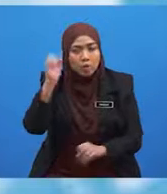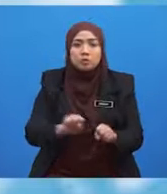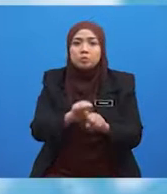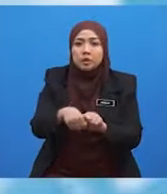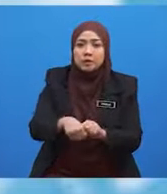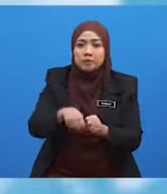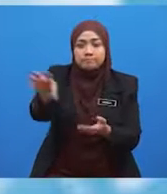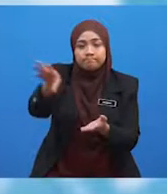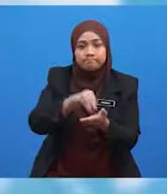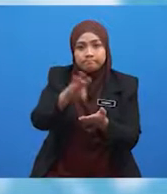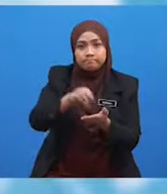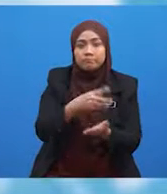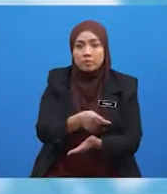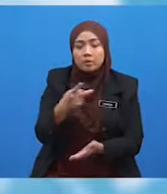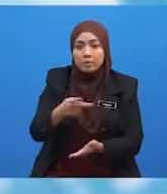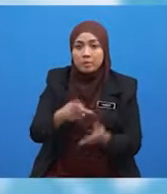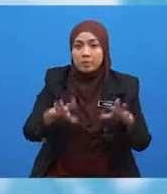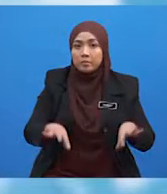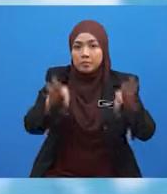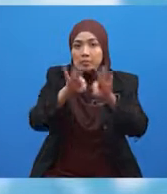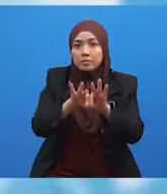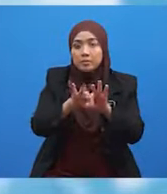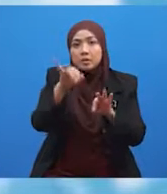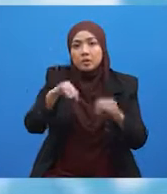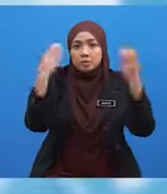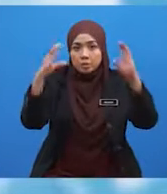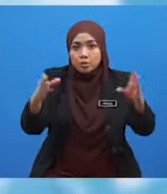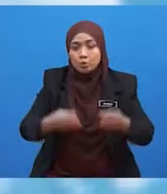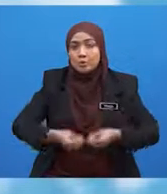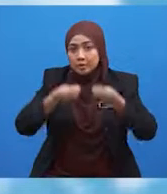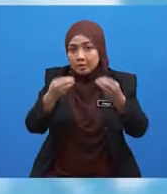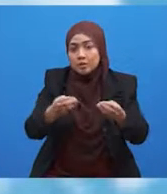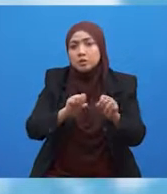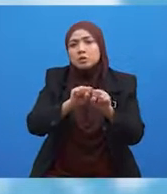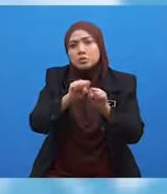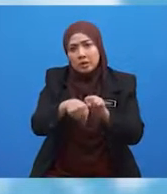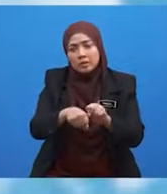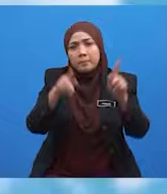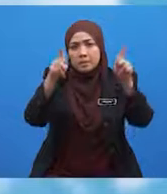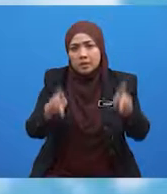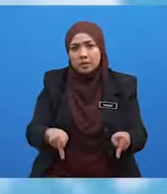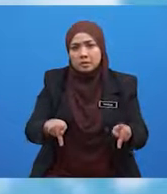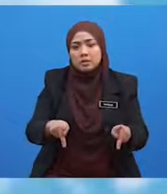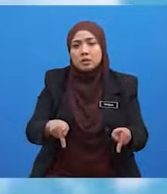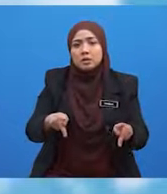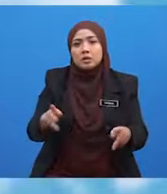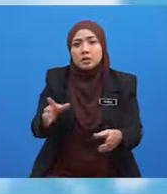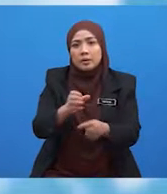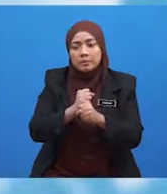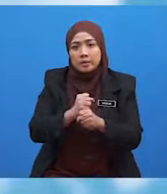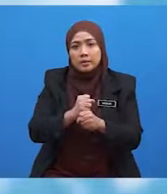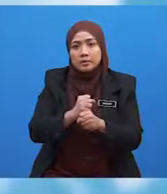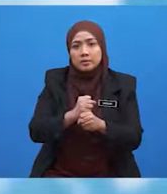mencetak perkara-perkara penting yang c kusampaikan supaya Plaza dapat menggunakannya sebagai nota